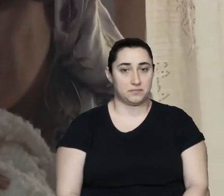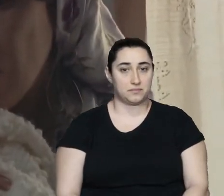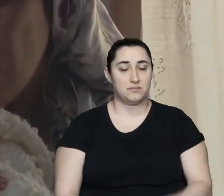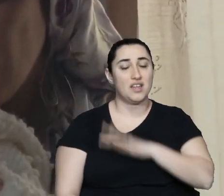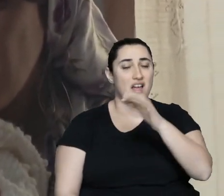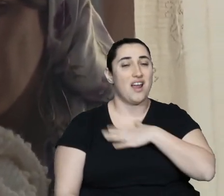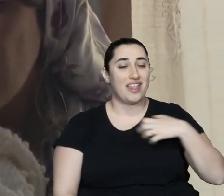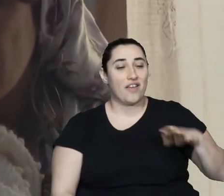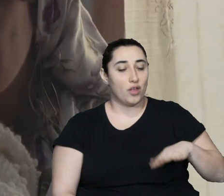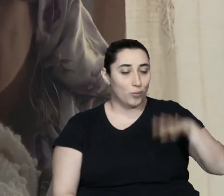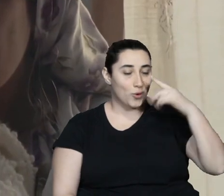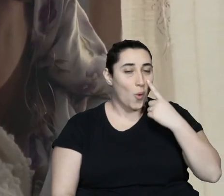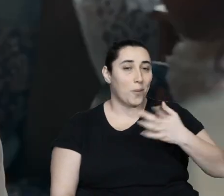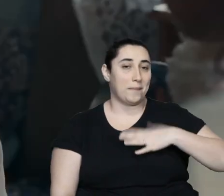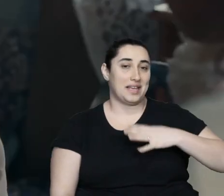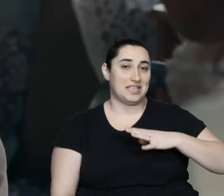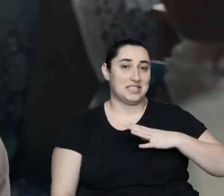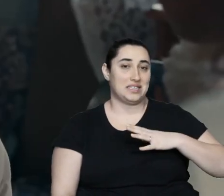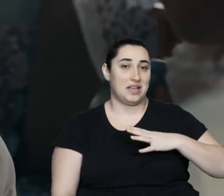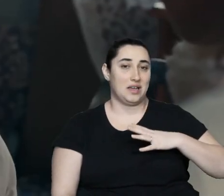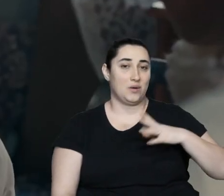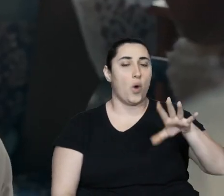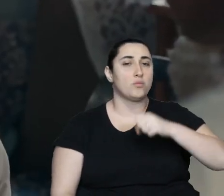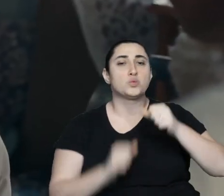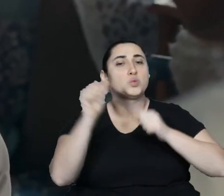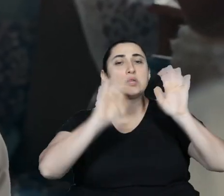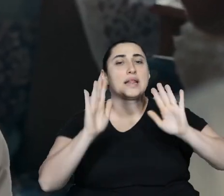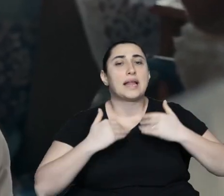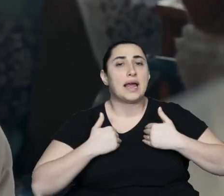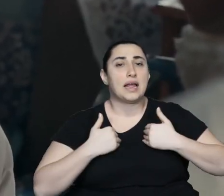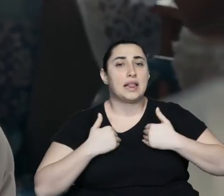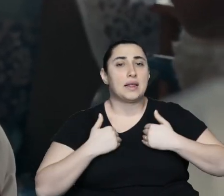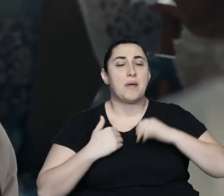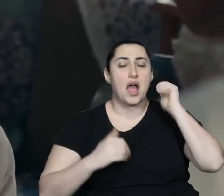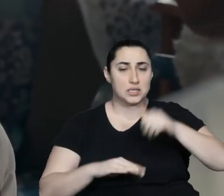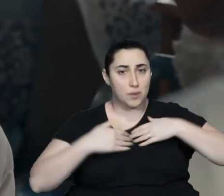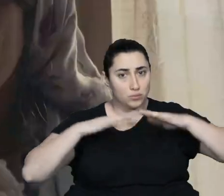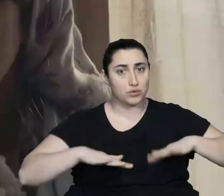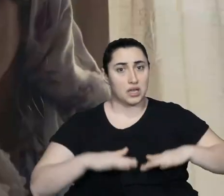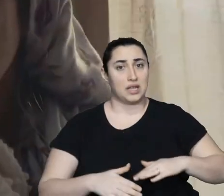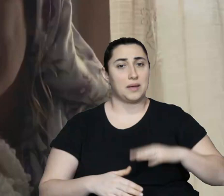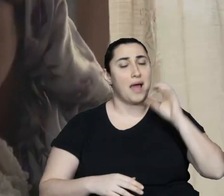Her anne evladının büyüdüğünü görmek ister. Onu alıp uzaklara gitmeyeceğim. Her zaman burada olacağım. Hep göreceksin.